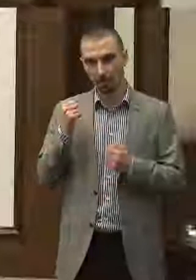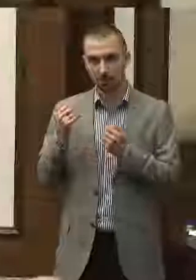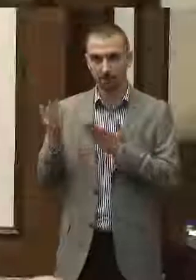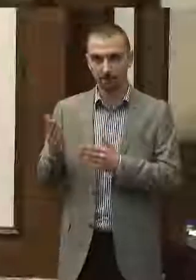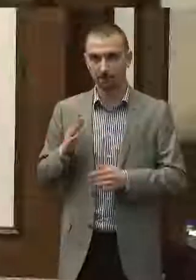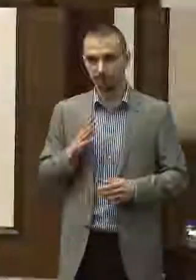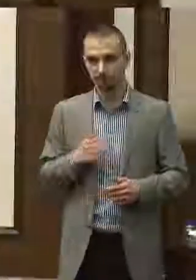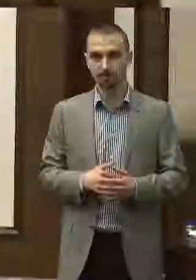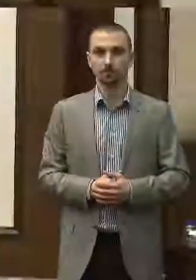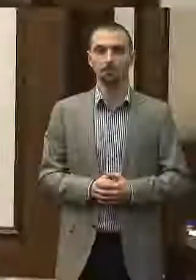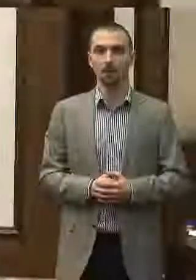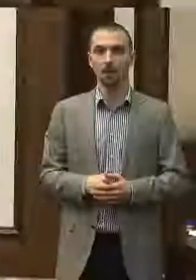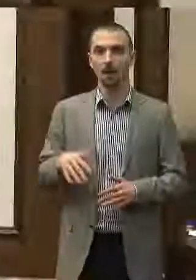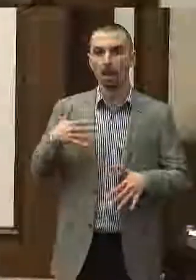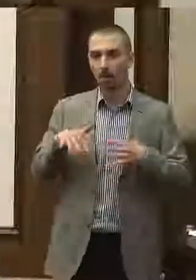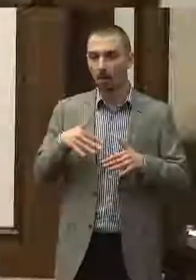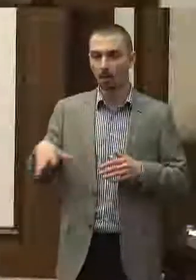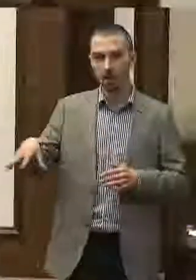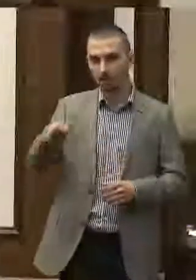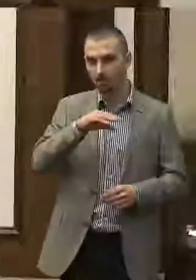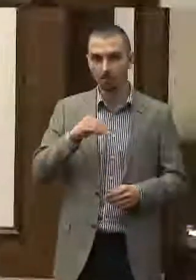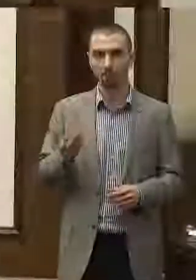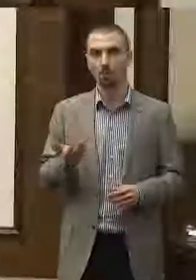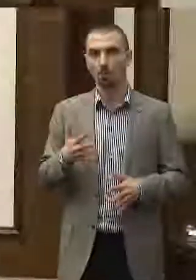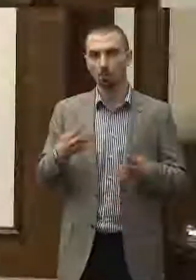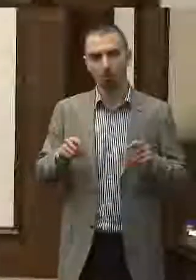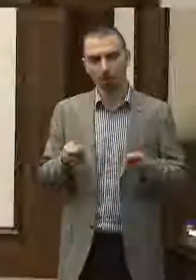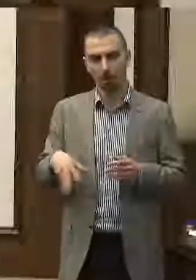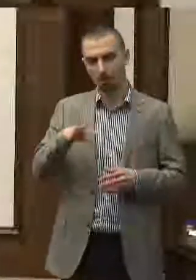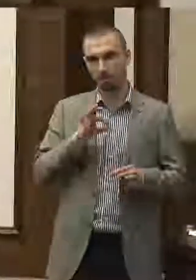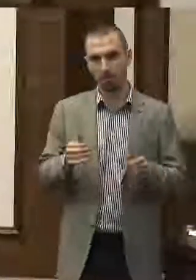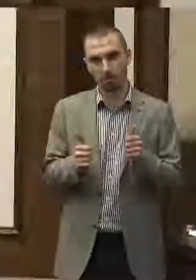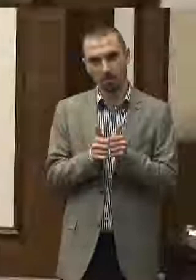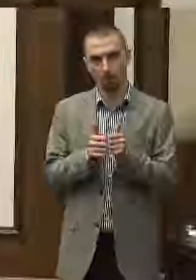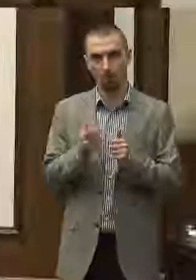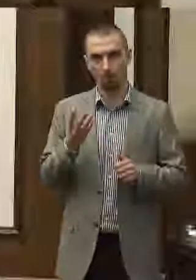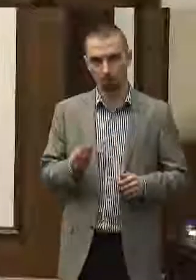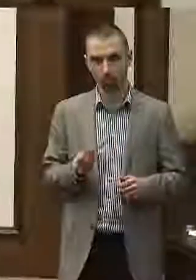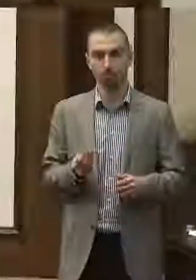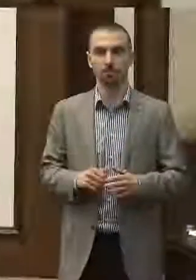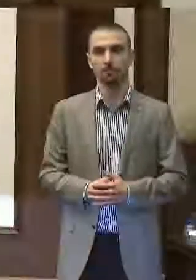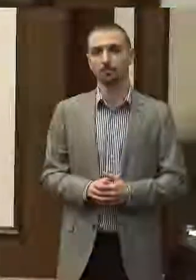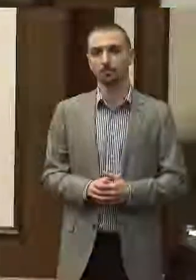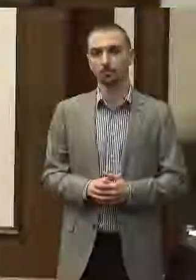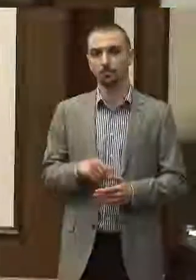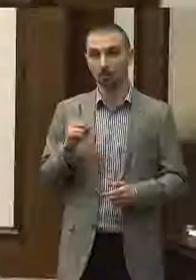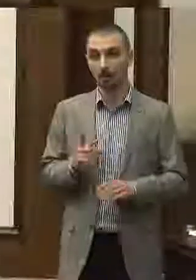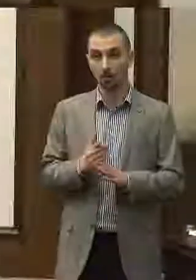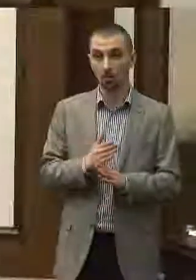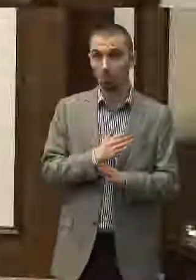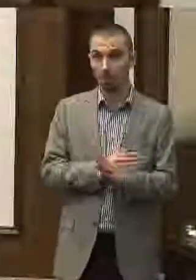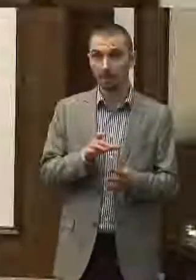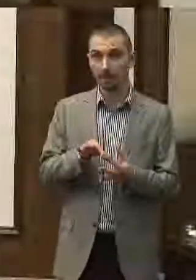Engelli kardeşlerimiz hayatın her alanında Büyükçekmece'de sizlerle, bizlerle beraber. Bu anlamda bizler önce